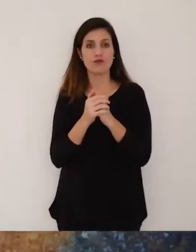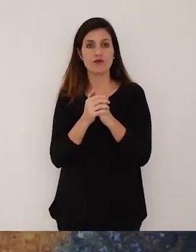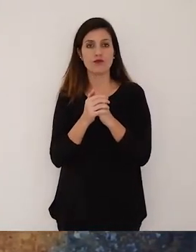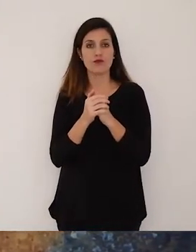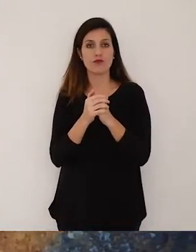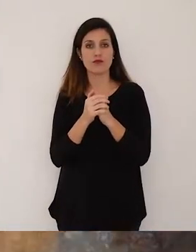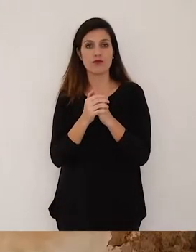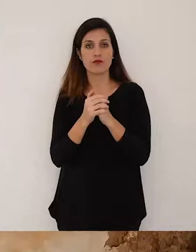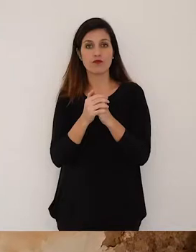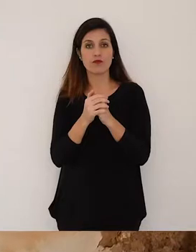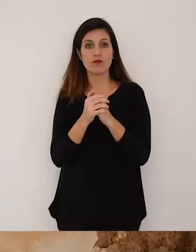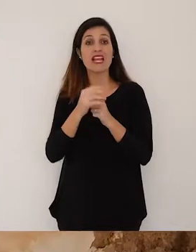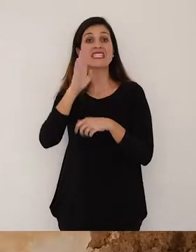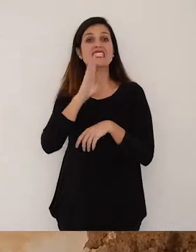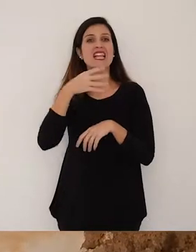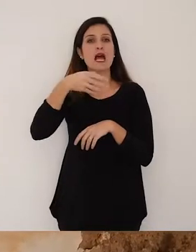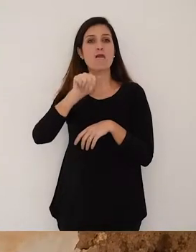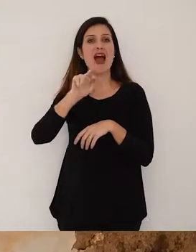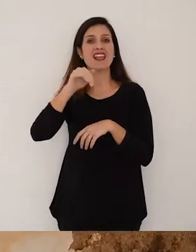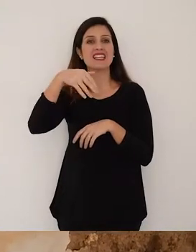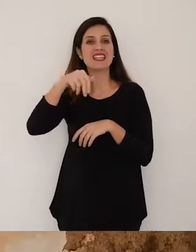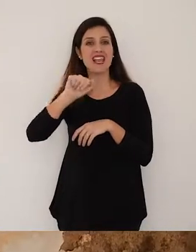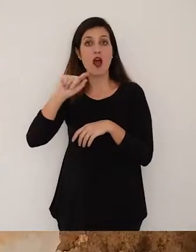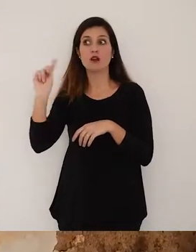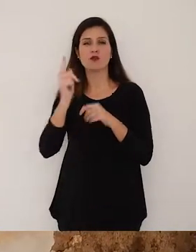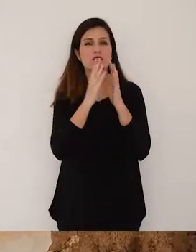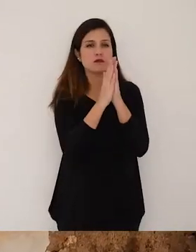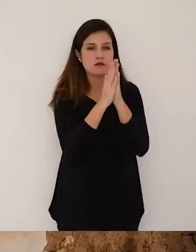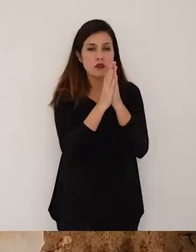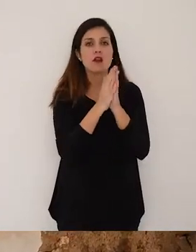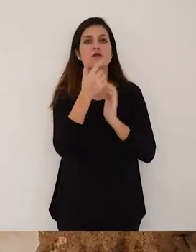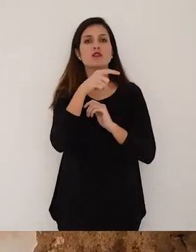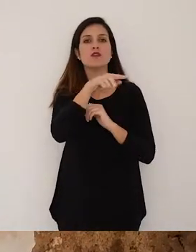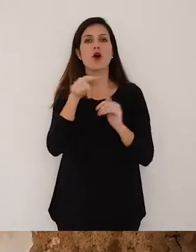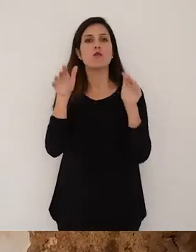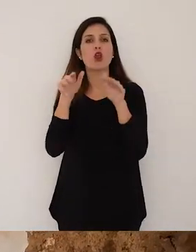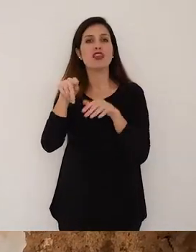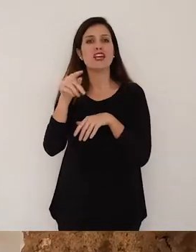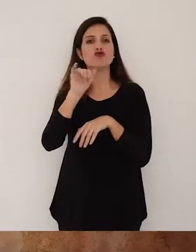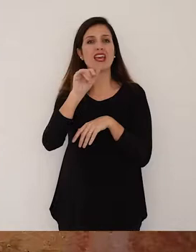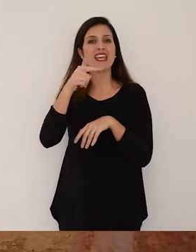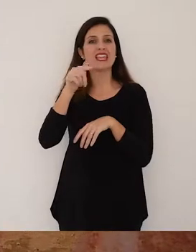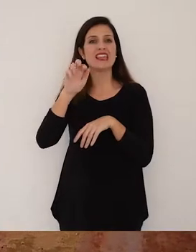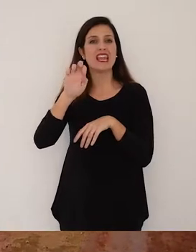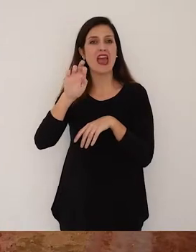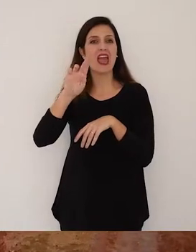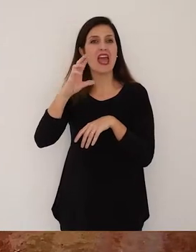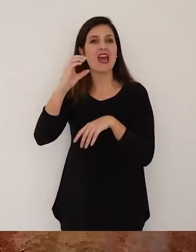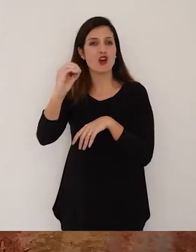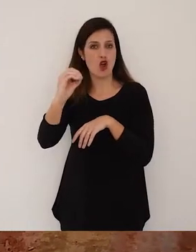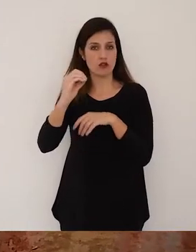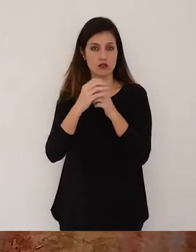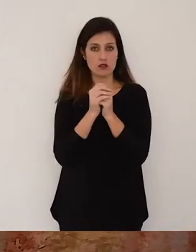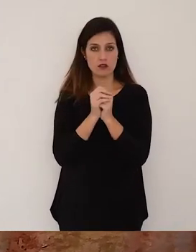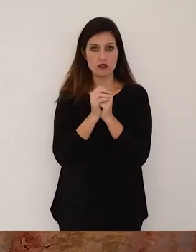Tra le popolazioni del Salento meridionale, Santa Marina è invocata contro l'ittero, tradizionalmente definito come male